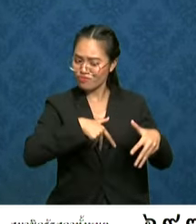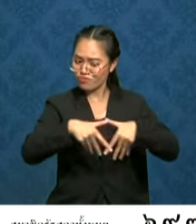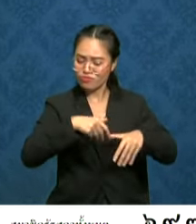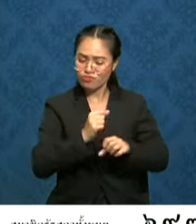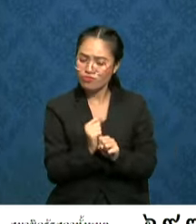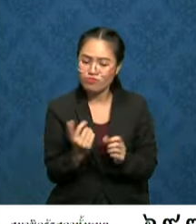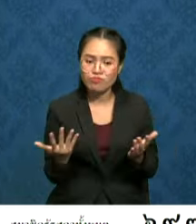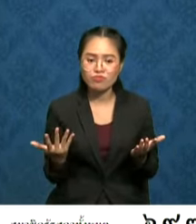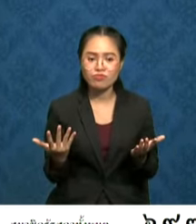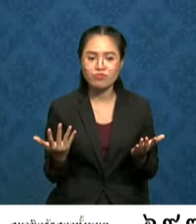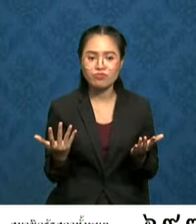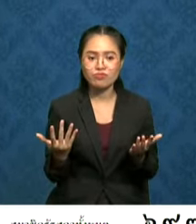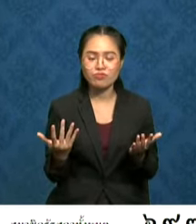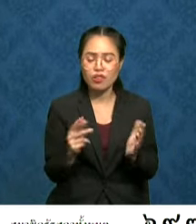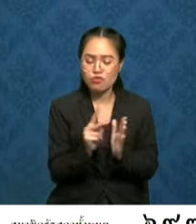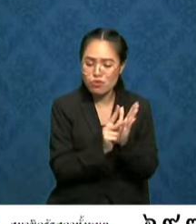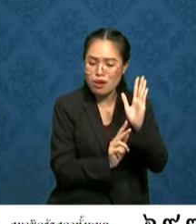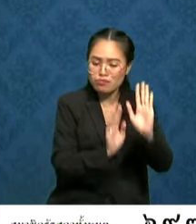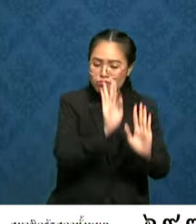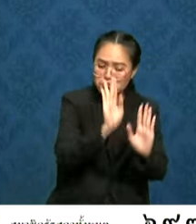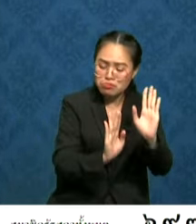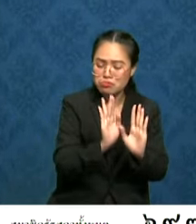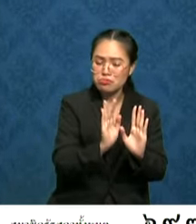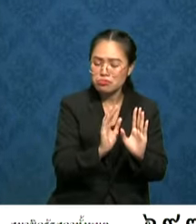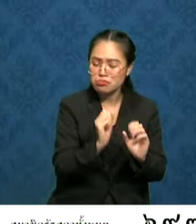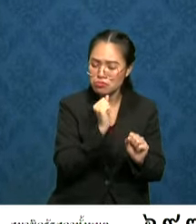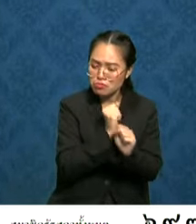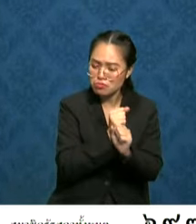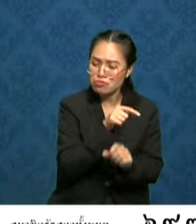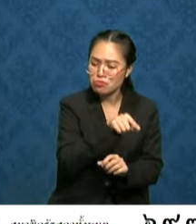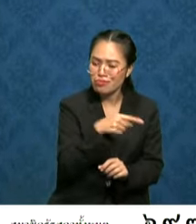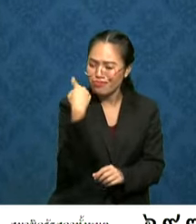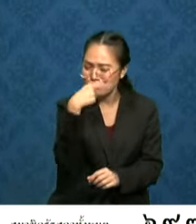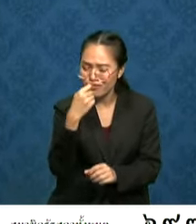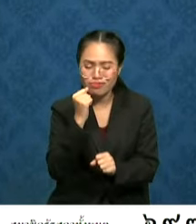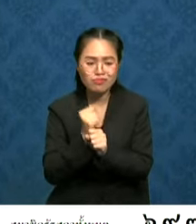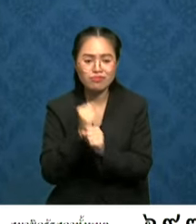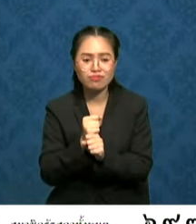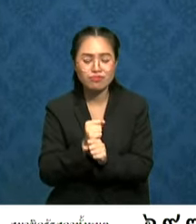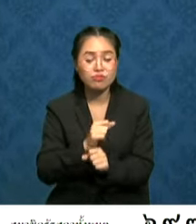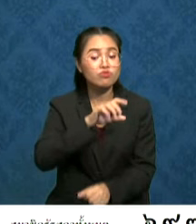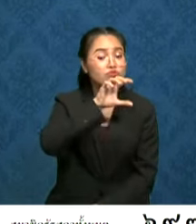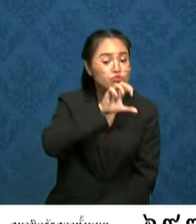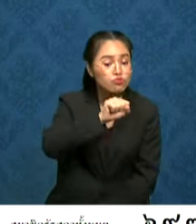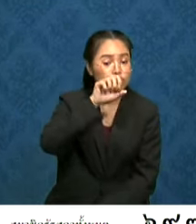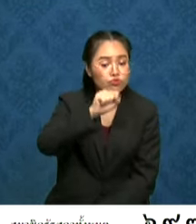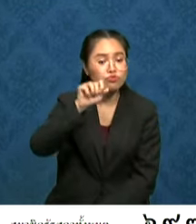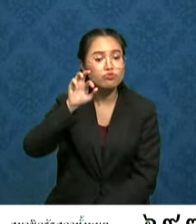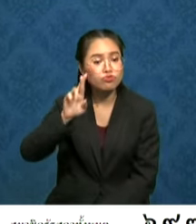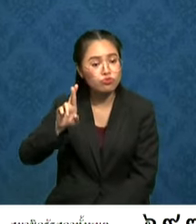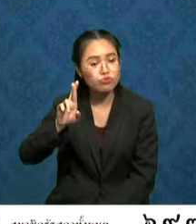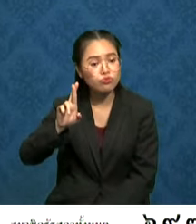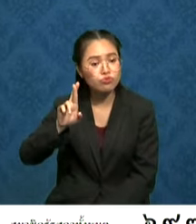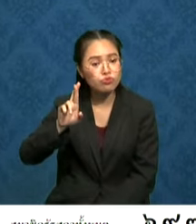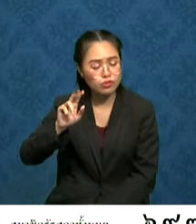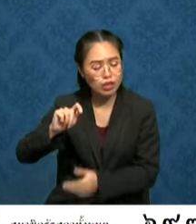ม่แล้วคำถามประชามติจะเป็นอย่างไรใครจะเป็นผู้ร่างส.ส.ร.ยังมีที่มาจากการ